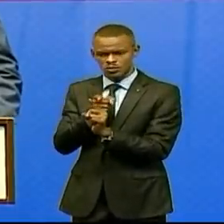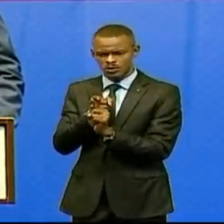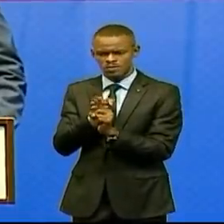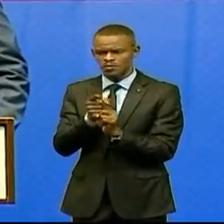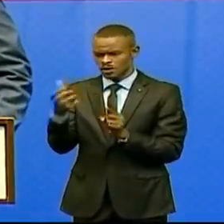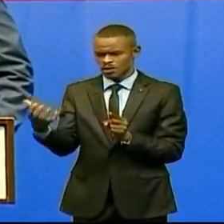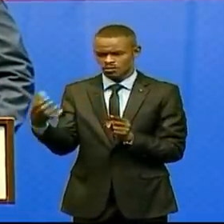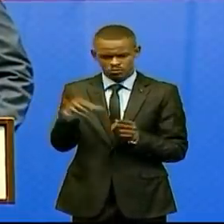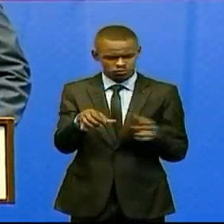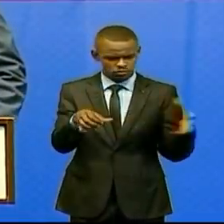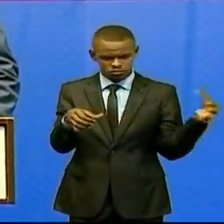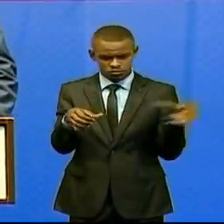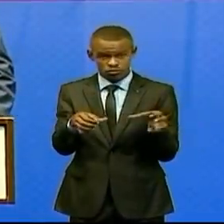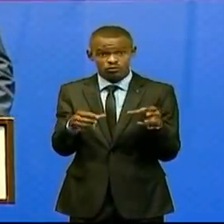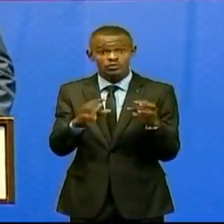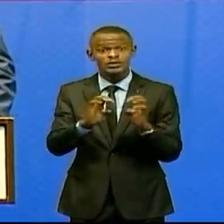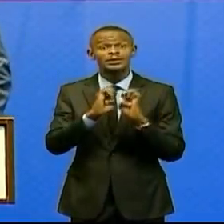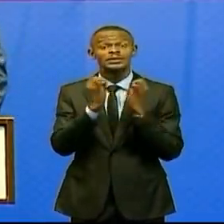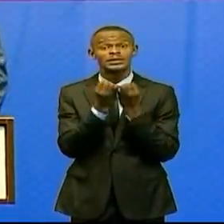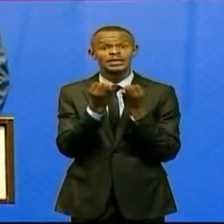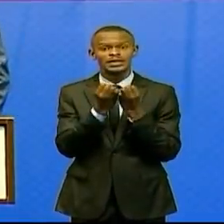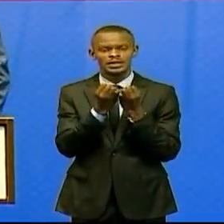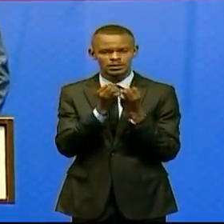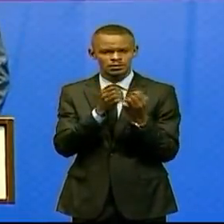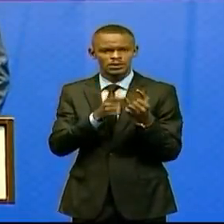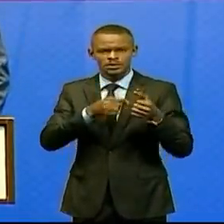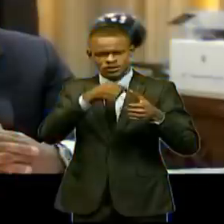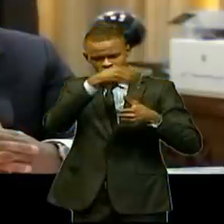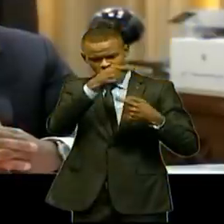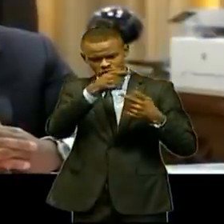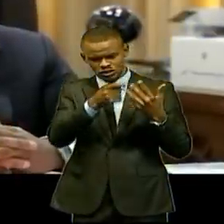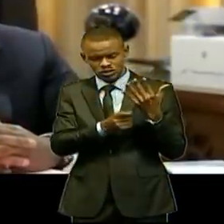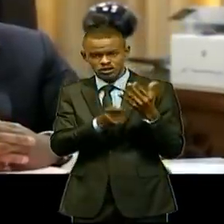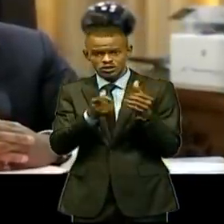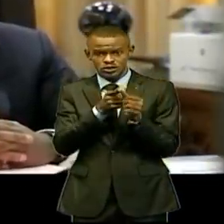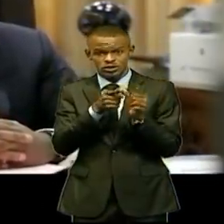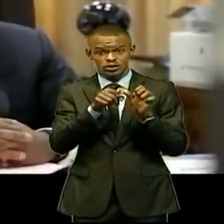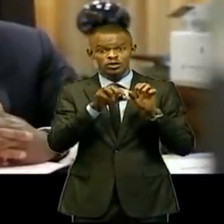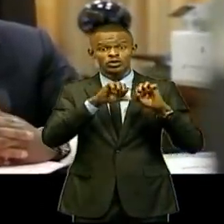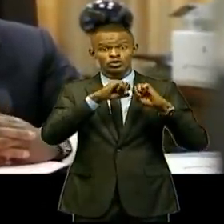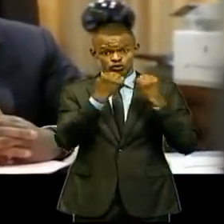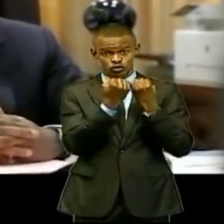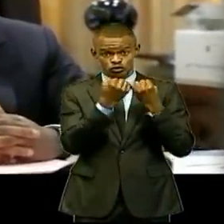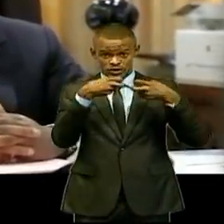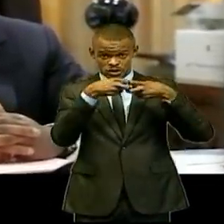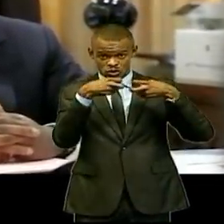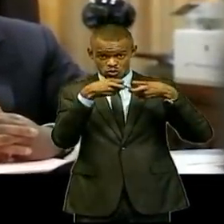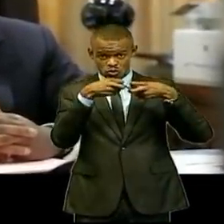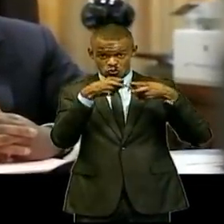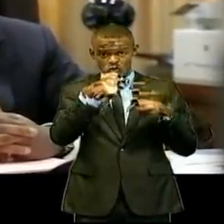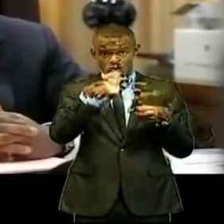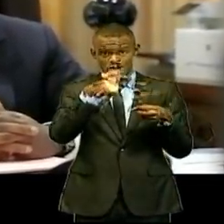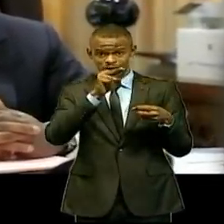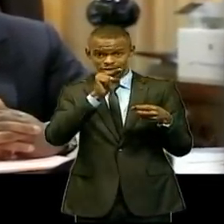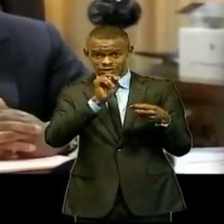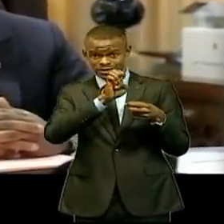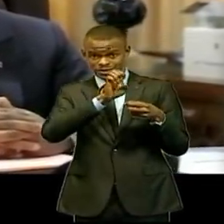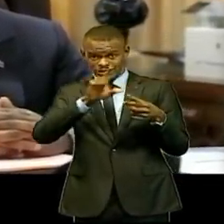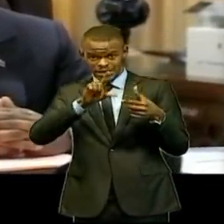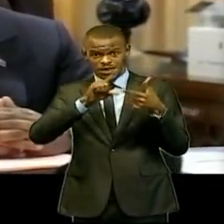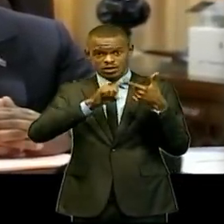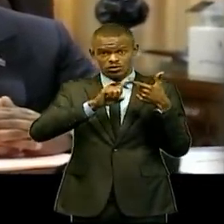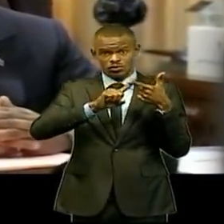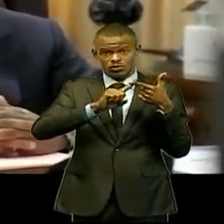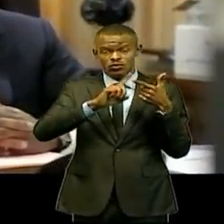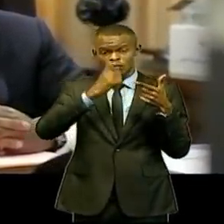Société nationale de l'électricité SNEL, le gouvernement provincial de Kinshasa, le ministre des